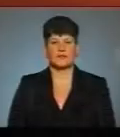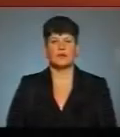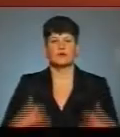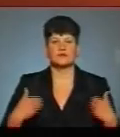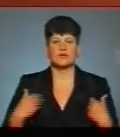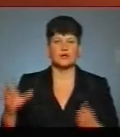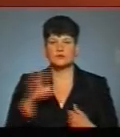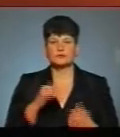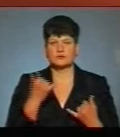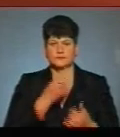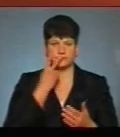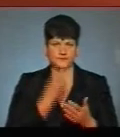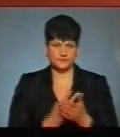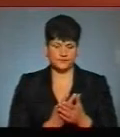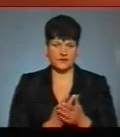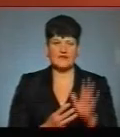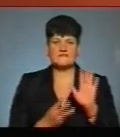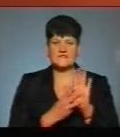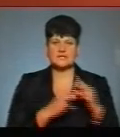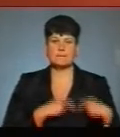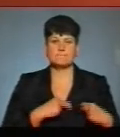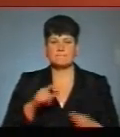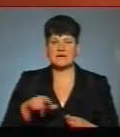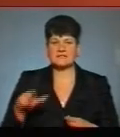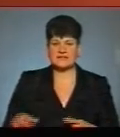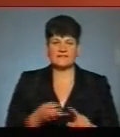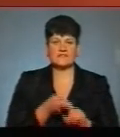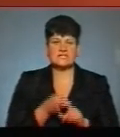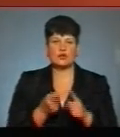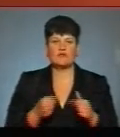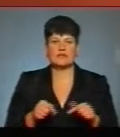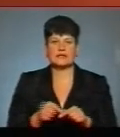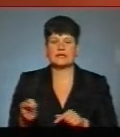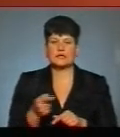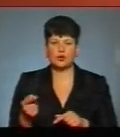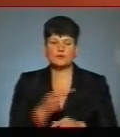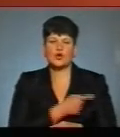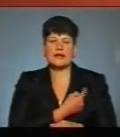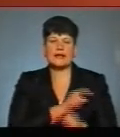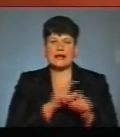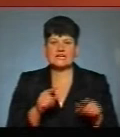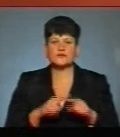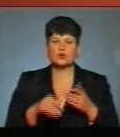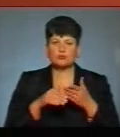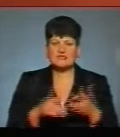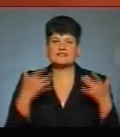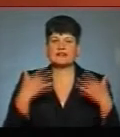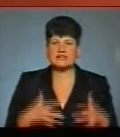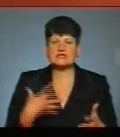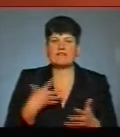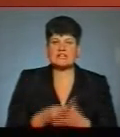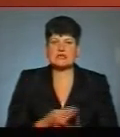Мої вітання усім, хто зараз з нами. 8 працівників інфекційного відділення Тернопільської лікарні швидкої допомоги звільнилося за власним